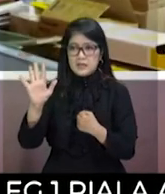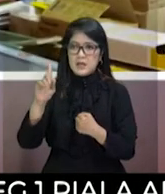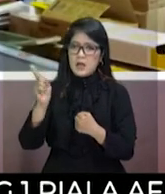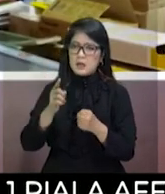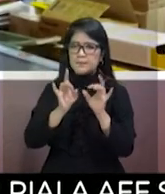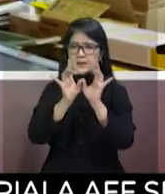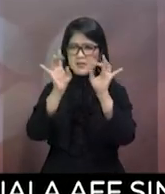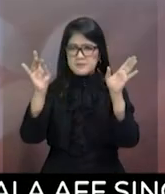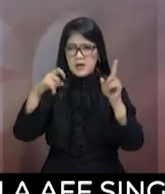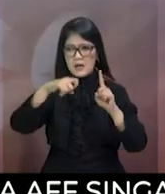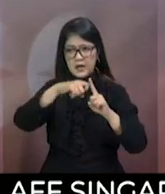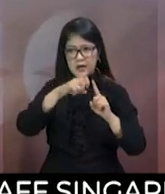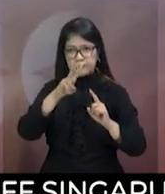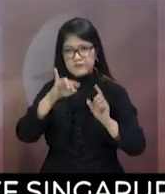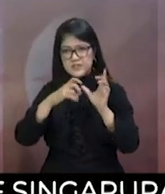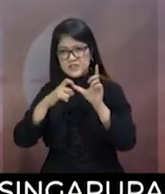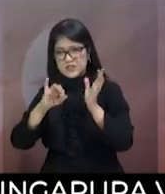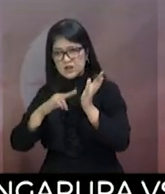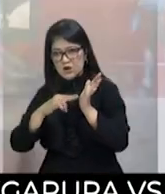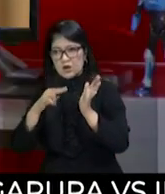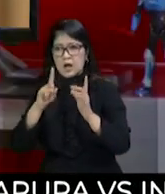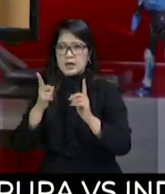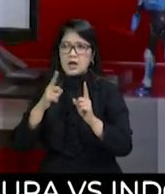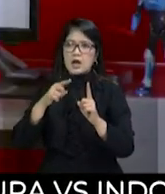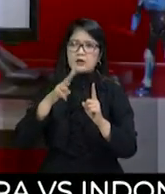pembuka ya dari kerjasama yang lebih long term gitu ke depannya.